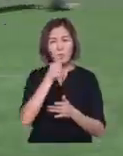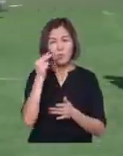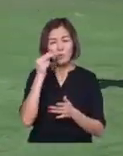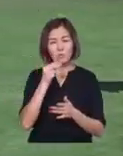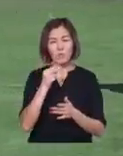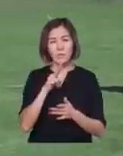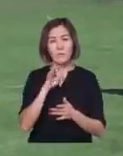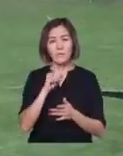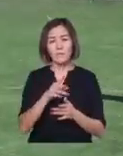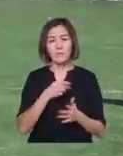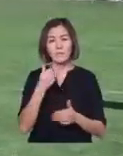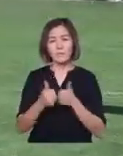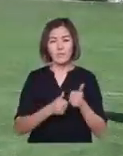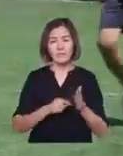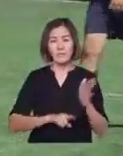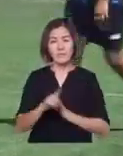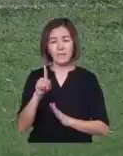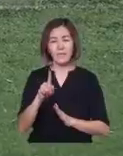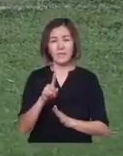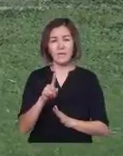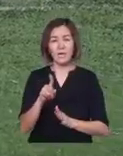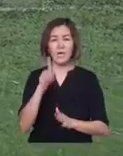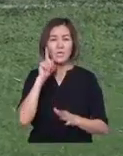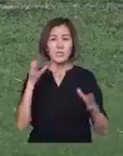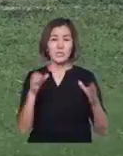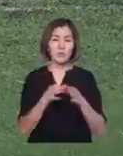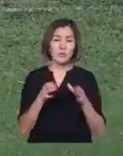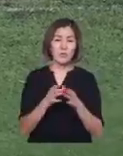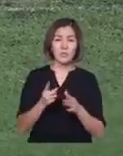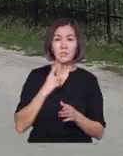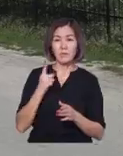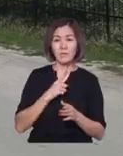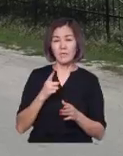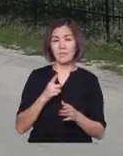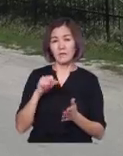мектеп лигасы секілді сайыстар бастау алады. Қоңырөлеңнің жас атлеттері биылда өз шеберліктерін паш